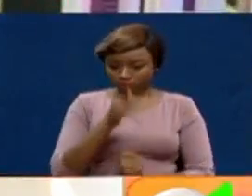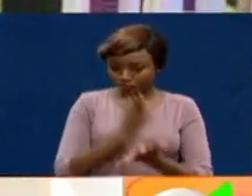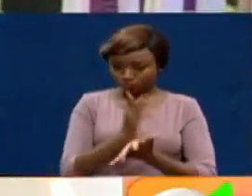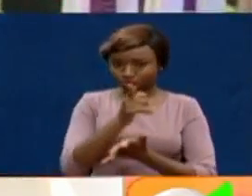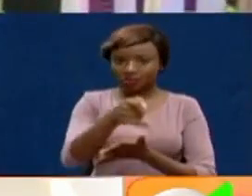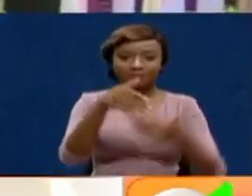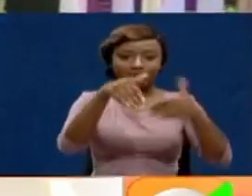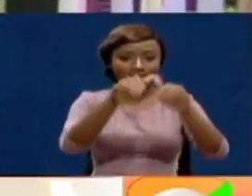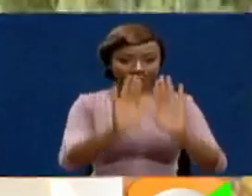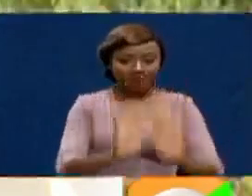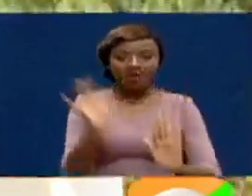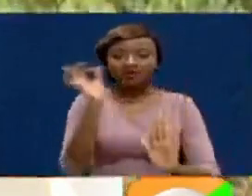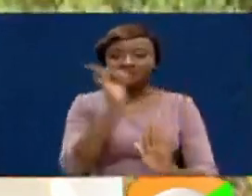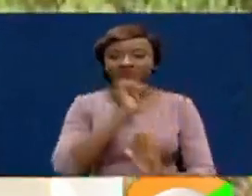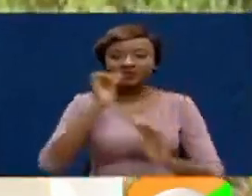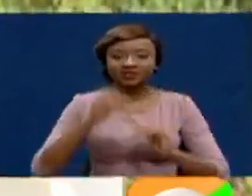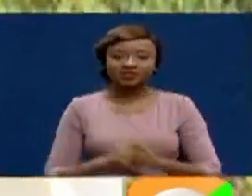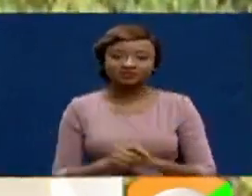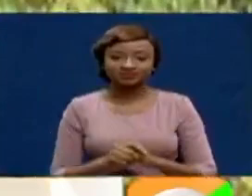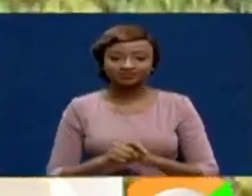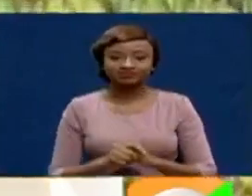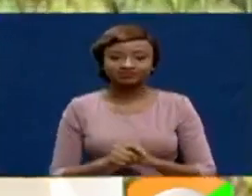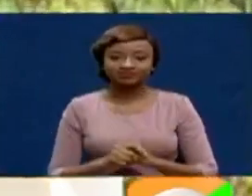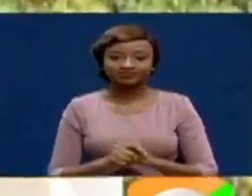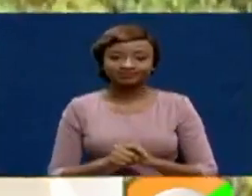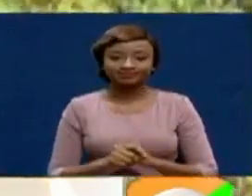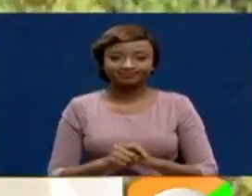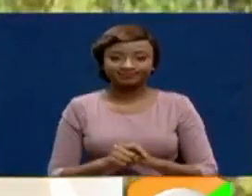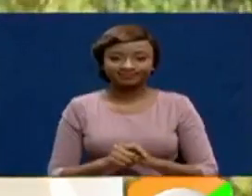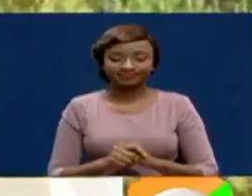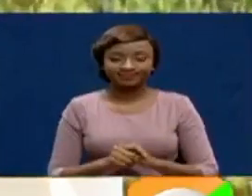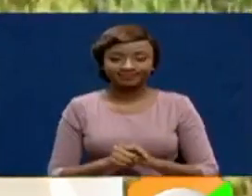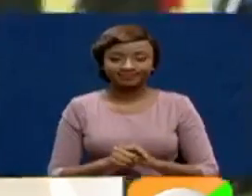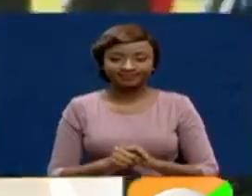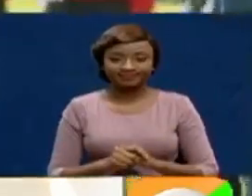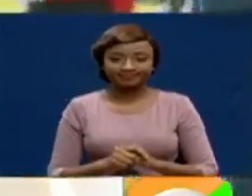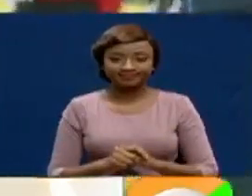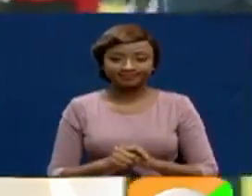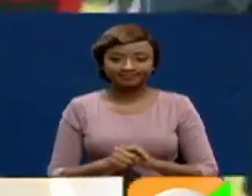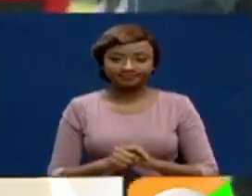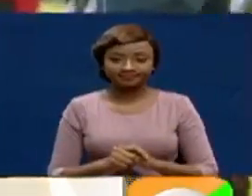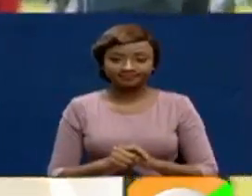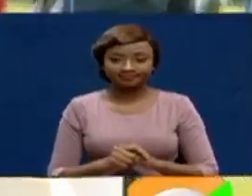safari ya Daniel Arap Moi hapa duniani ilikuwa imefika ukingoni.